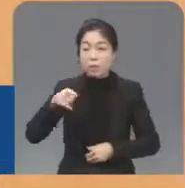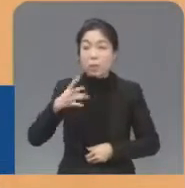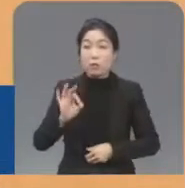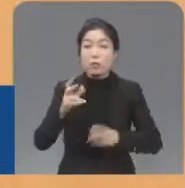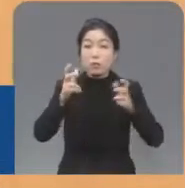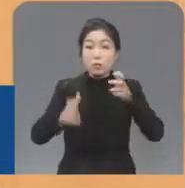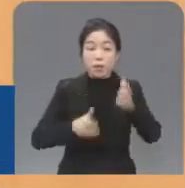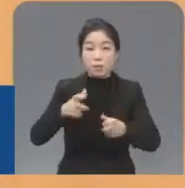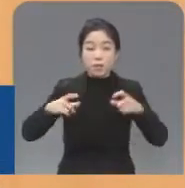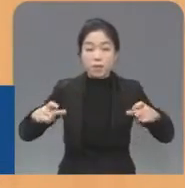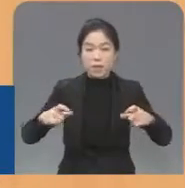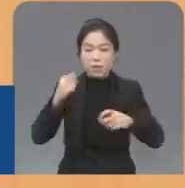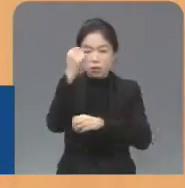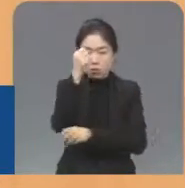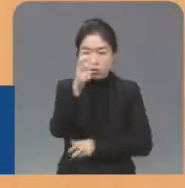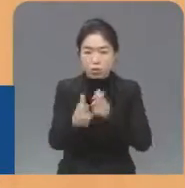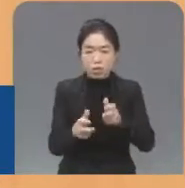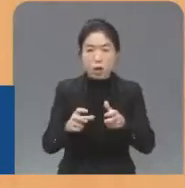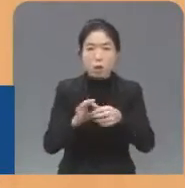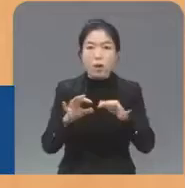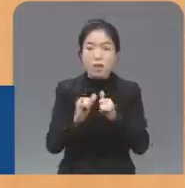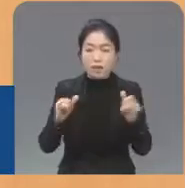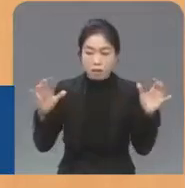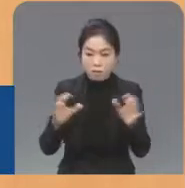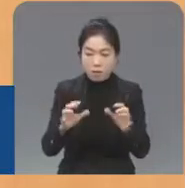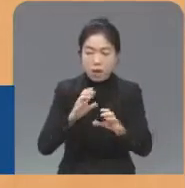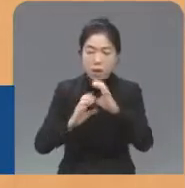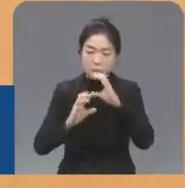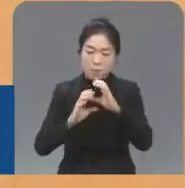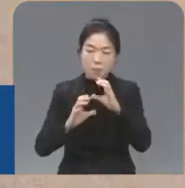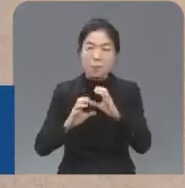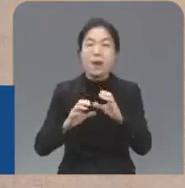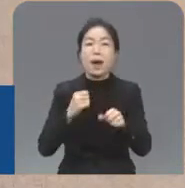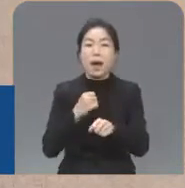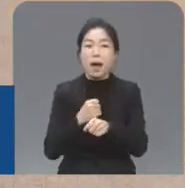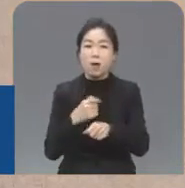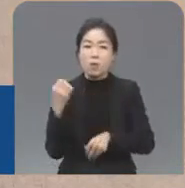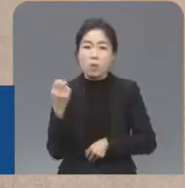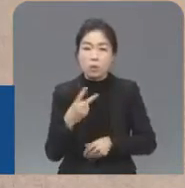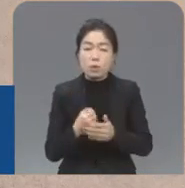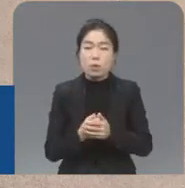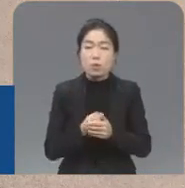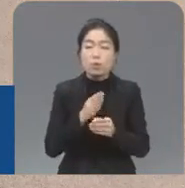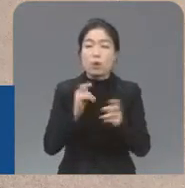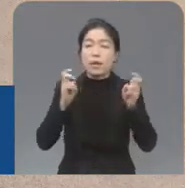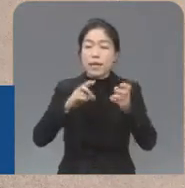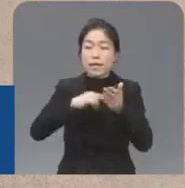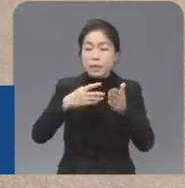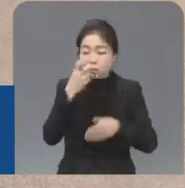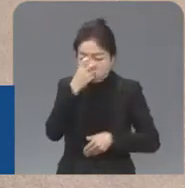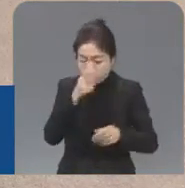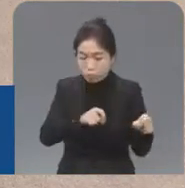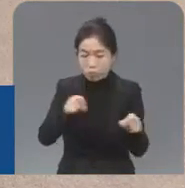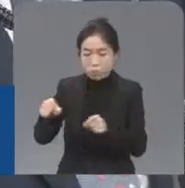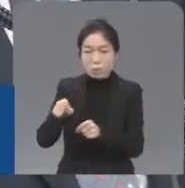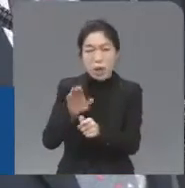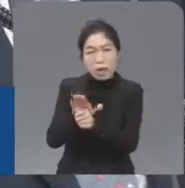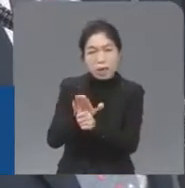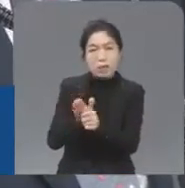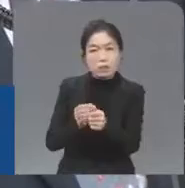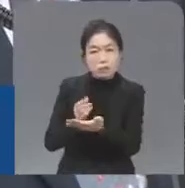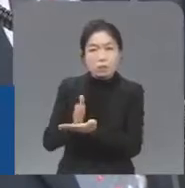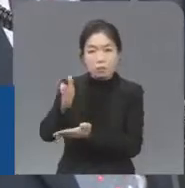평동산업단지에서 뿌리산업 중소기업 관계자와 현장 소통 간담회를 열고 중소기업의 세무조사 유예와 컨설팅